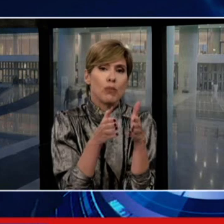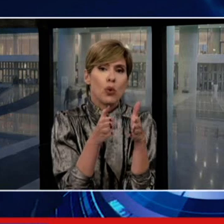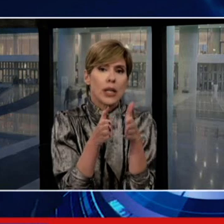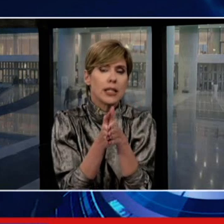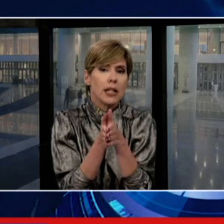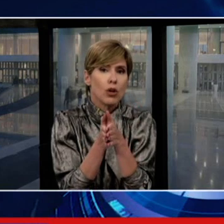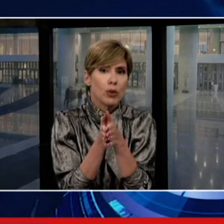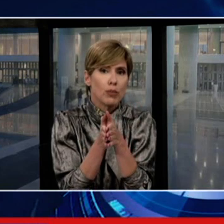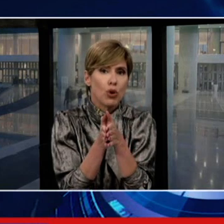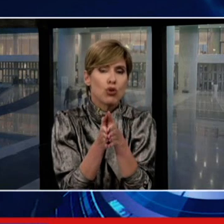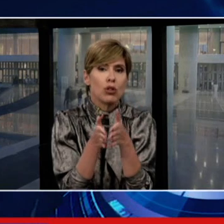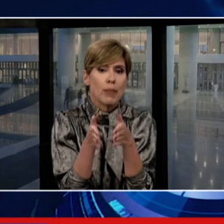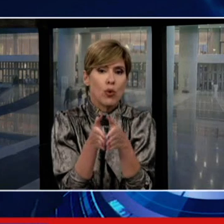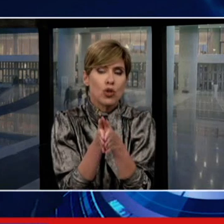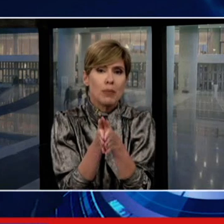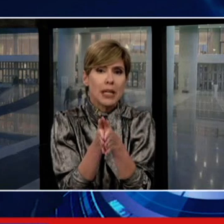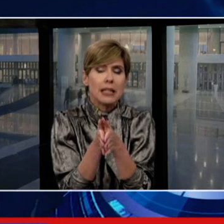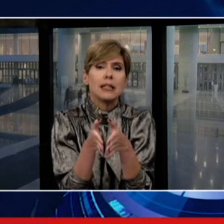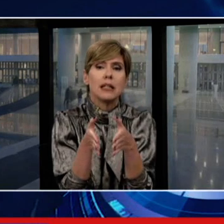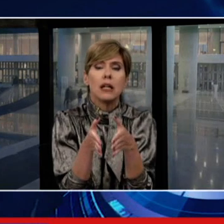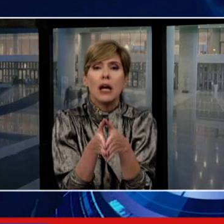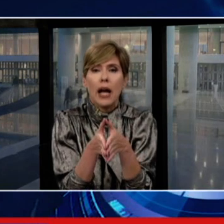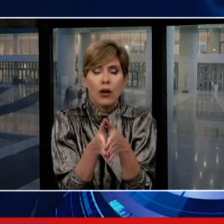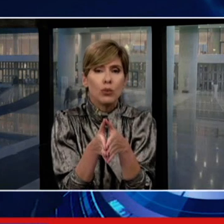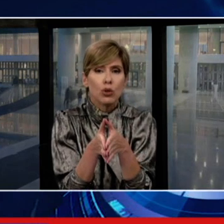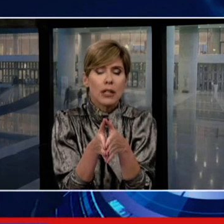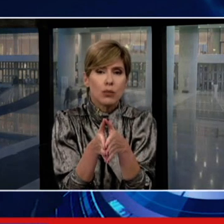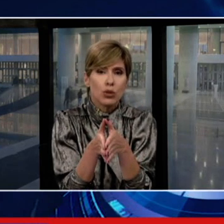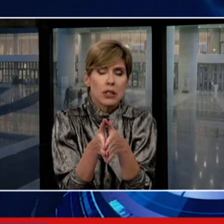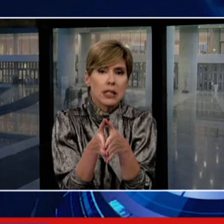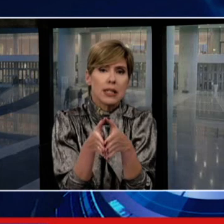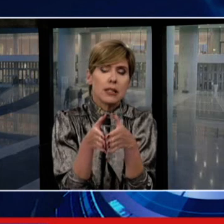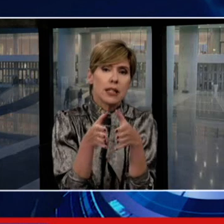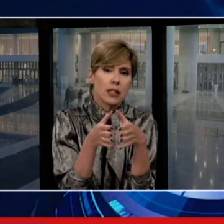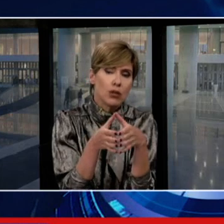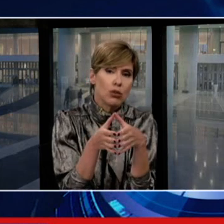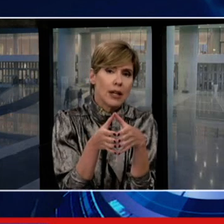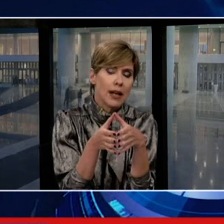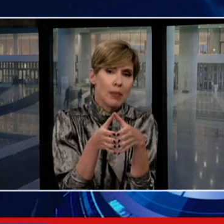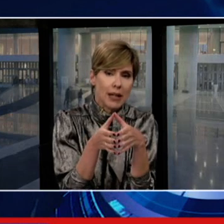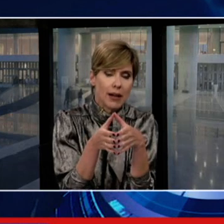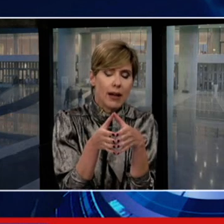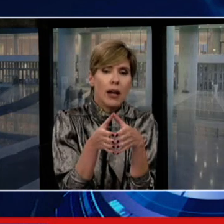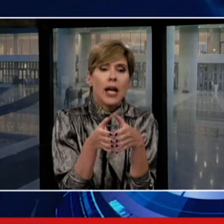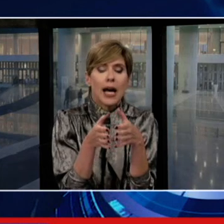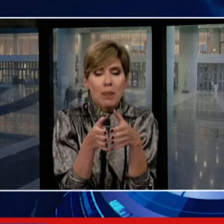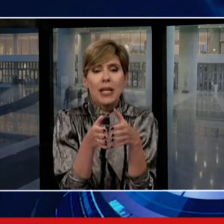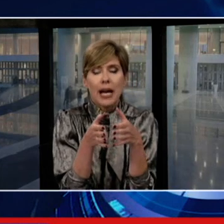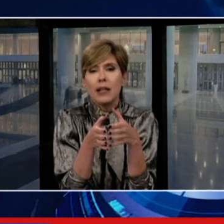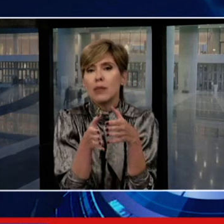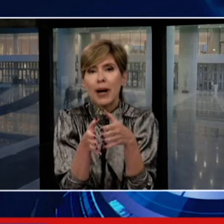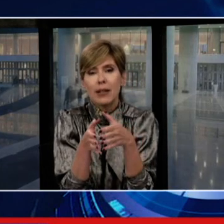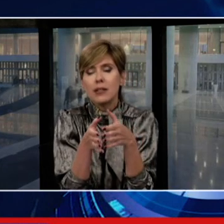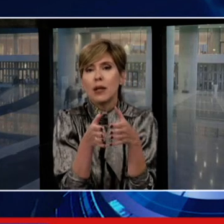με το που εξήγηλε ο Πρωθυπουργός ότι από σήμερα Τρίτη έχουμε το κλείσιμο της εστίασης και ξεκινούν τα νέα μέτρα,